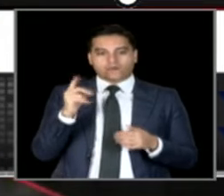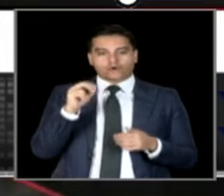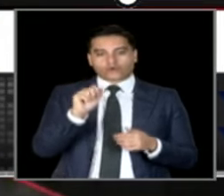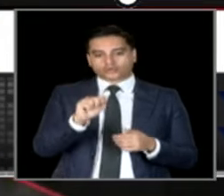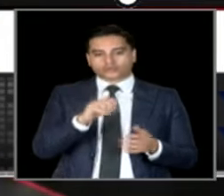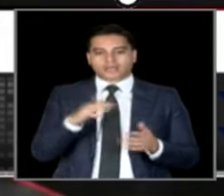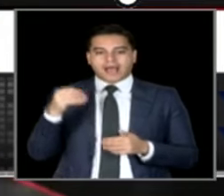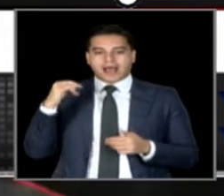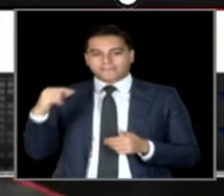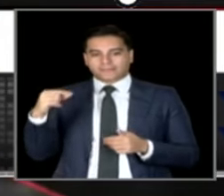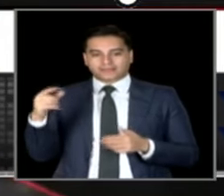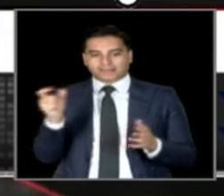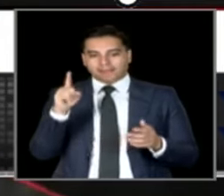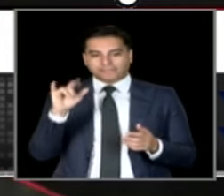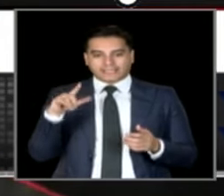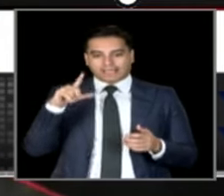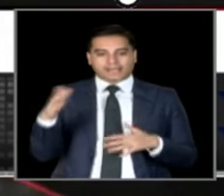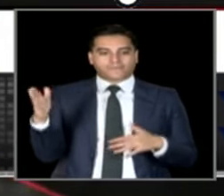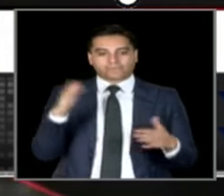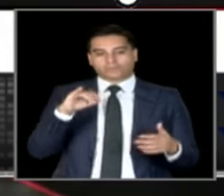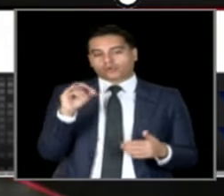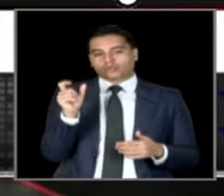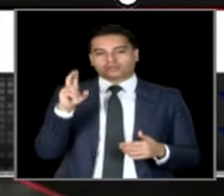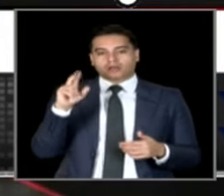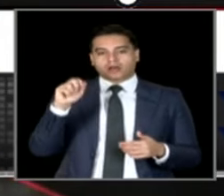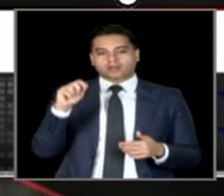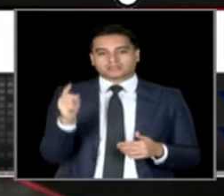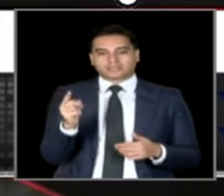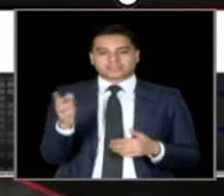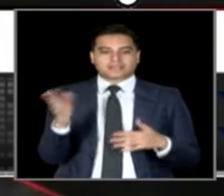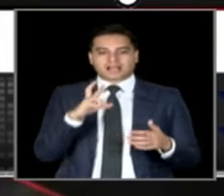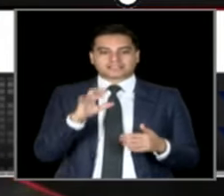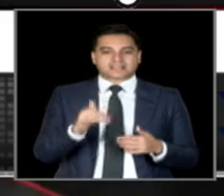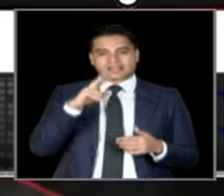حنة، أحمد نبيل الهلالي، منتصر الزيات.